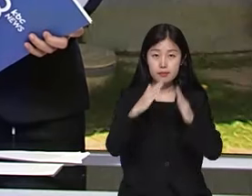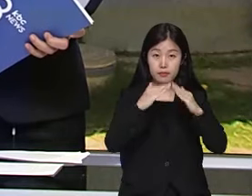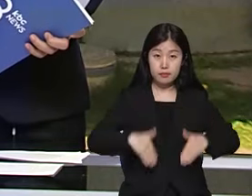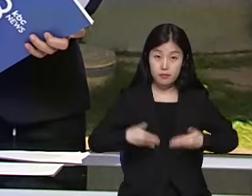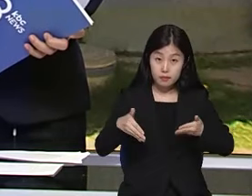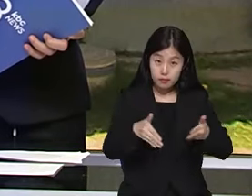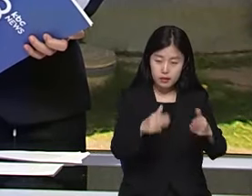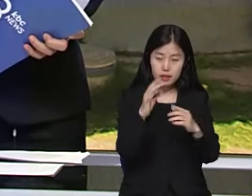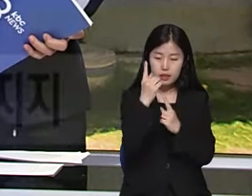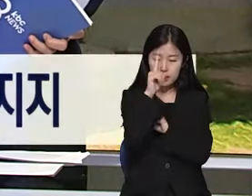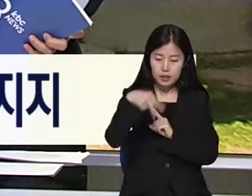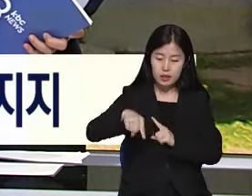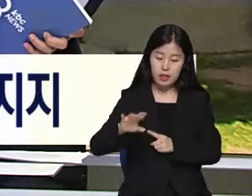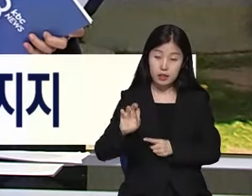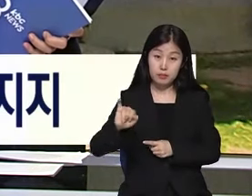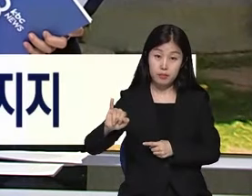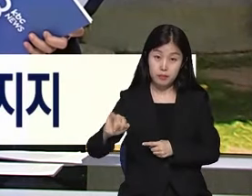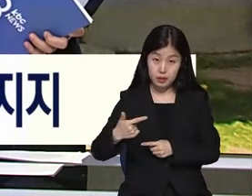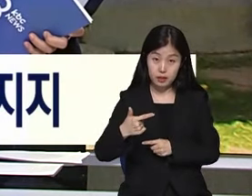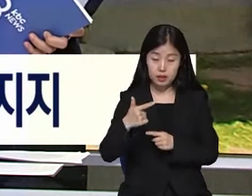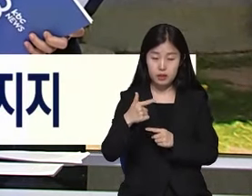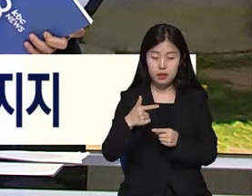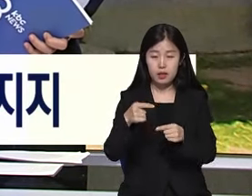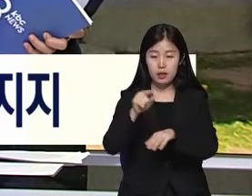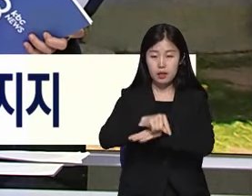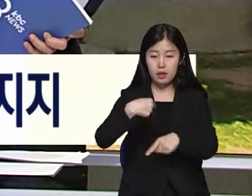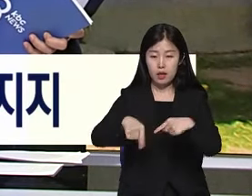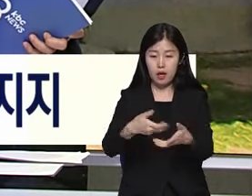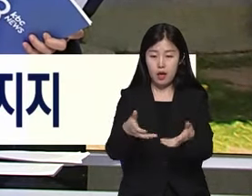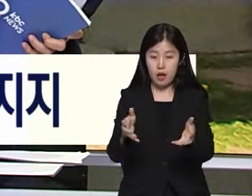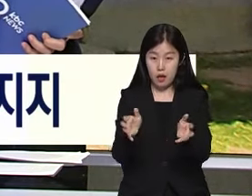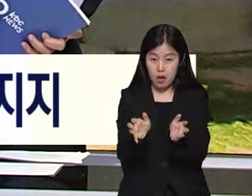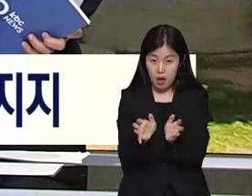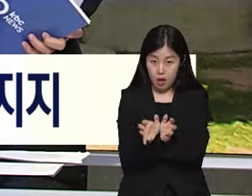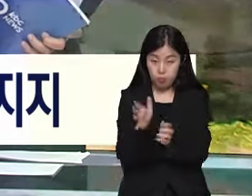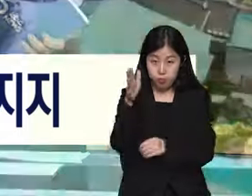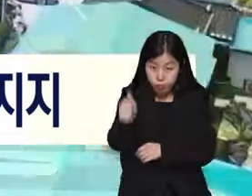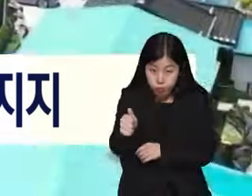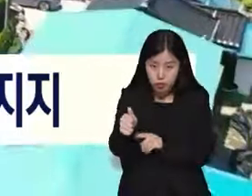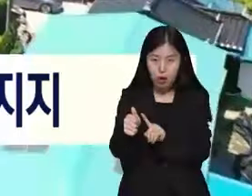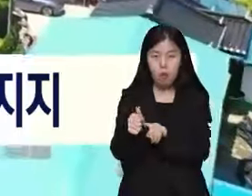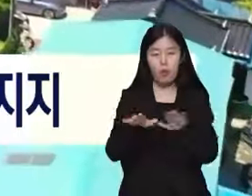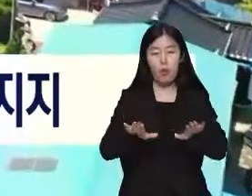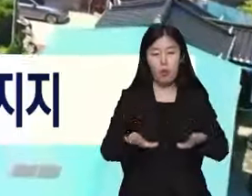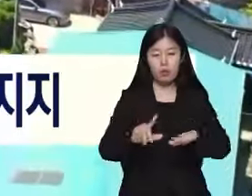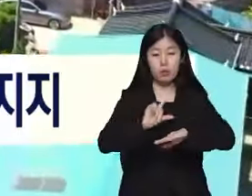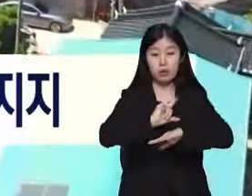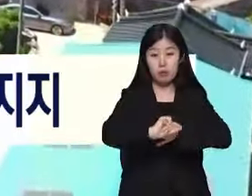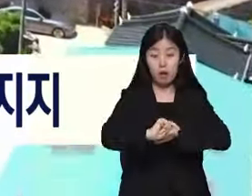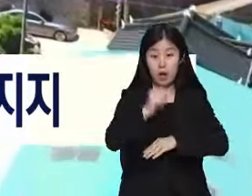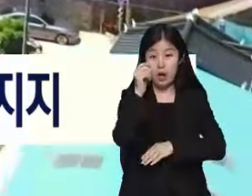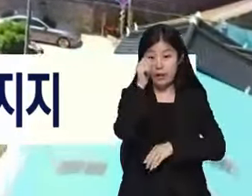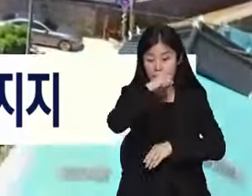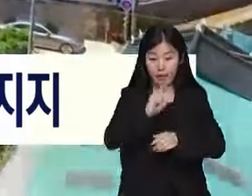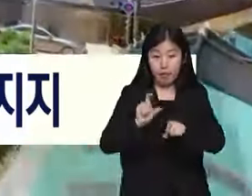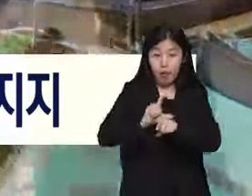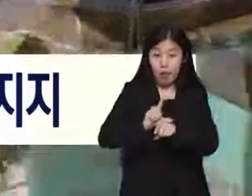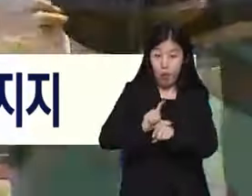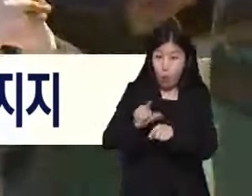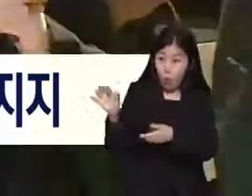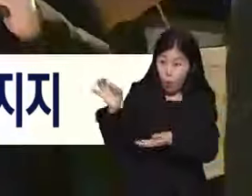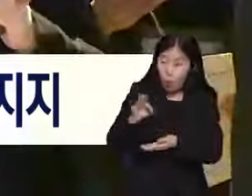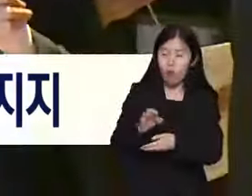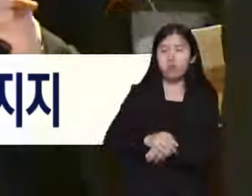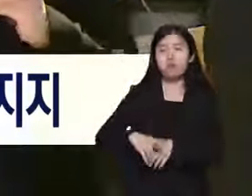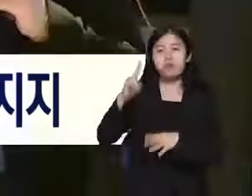전라남도가 이상민 행정안전부 장관의 지방교부세율 인상 발언에 지지 입장을 밝혔습니다. 전라남도는 최근 강진을